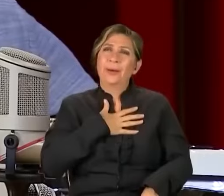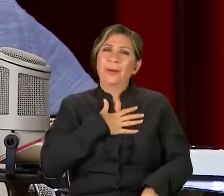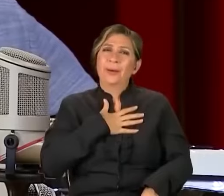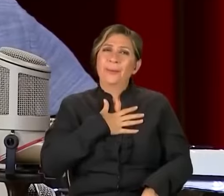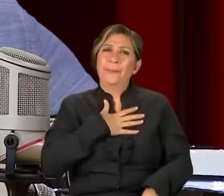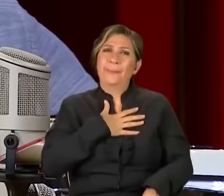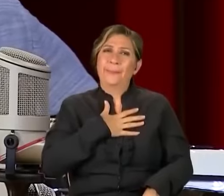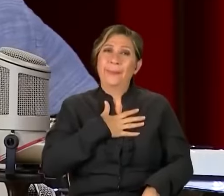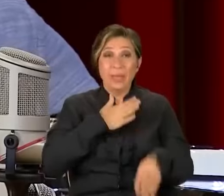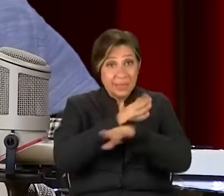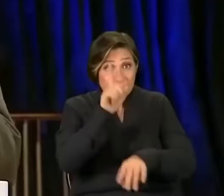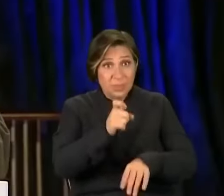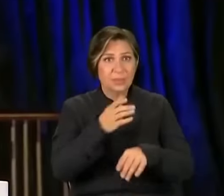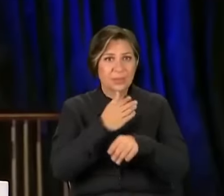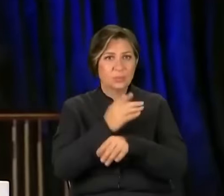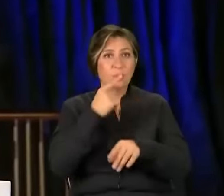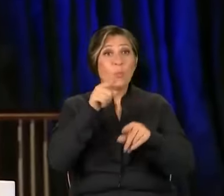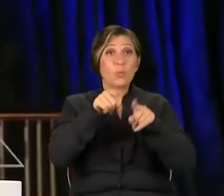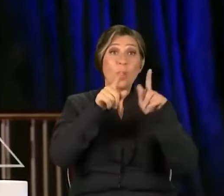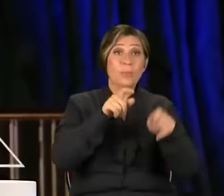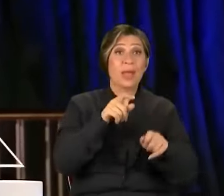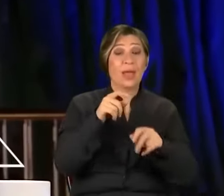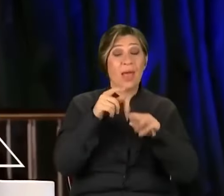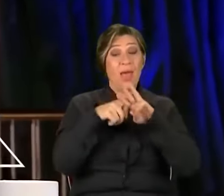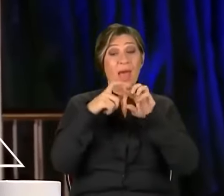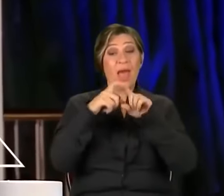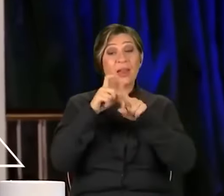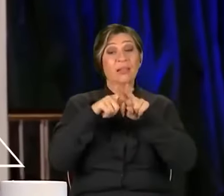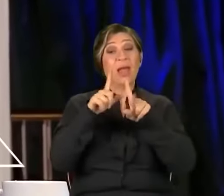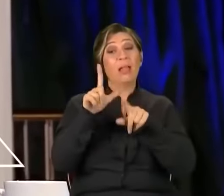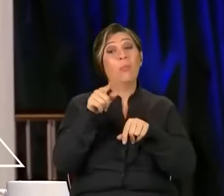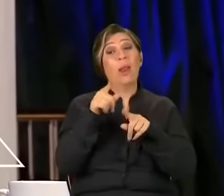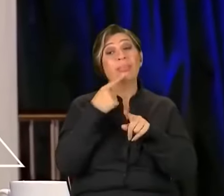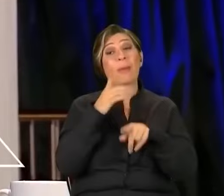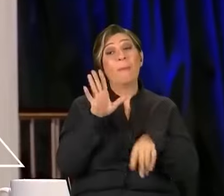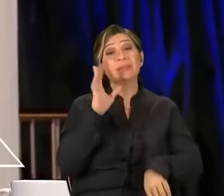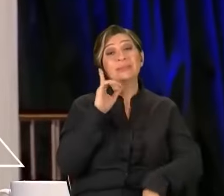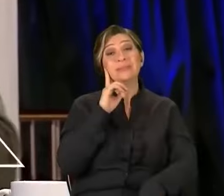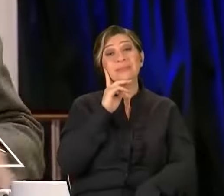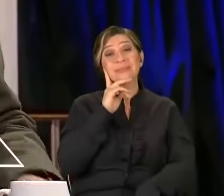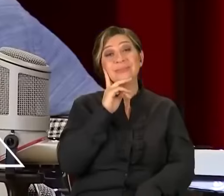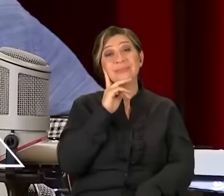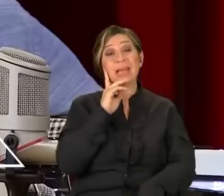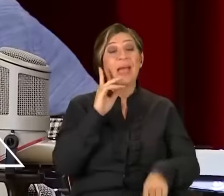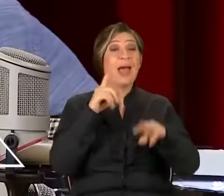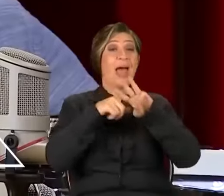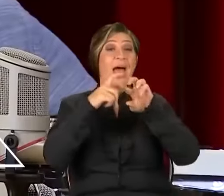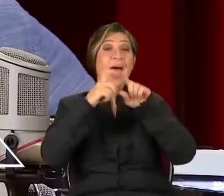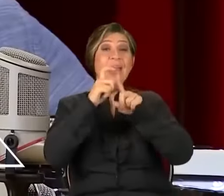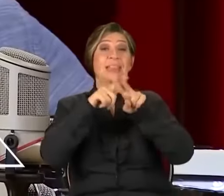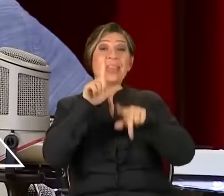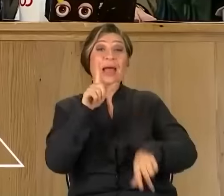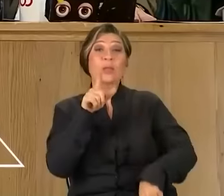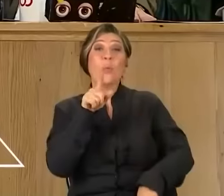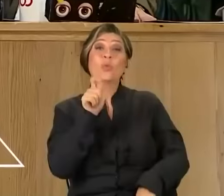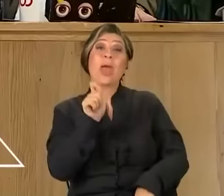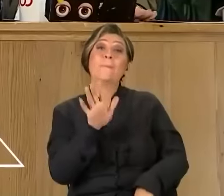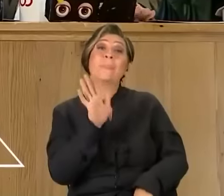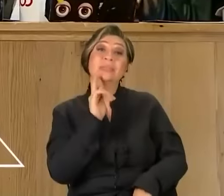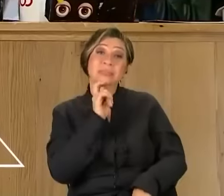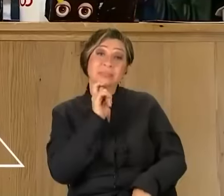Gerçek ondan mi bu? Sonra, gerçekten. Bir şey diyorum, şunu şöyle yapayım. Erdal Beşikçioğlu böyle demez. Erdal Beşikçioğlu